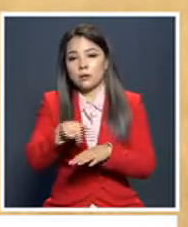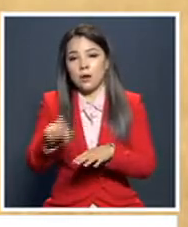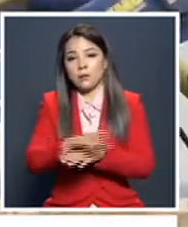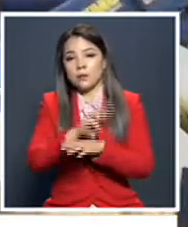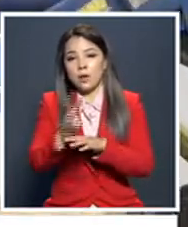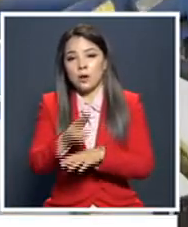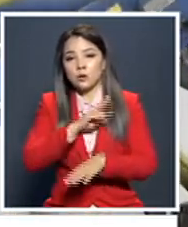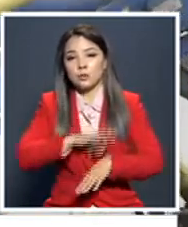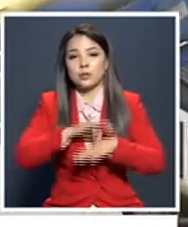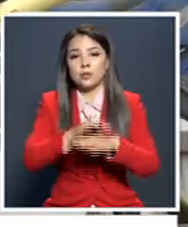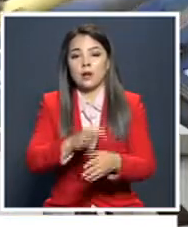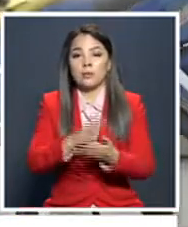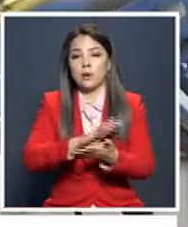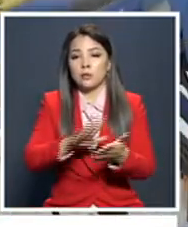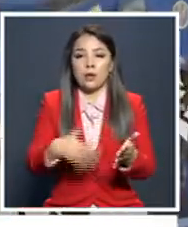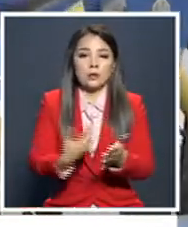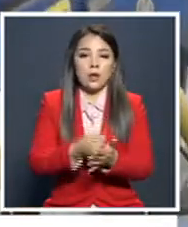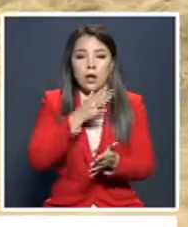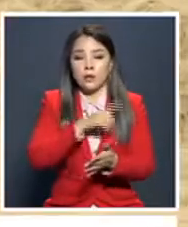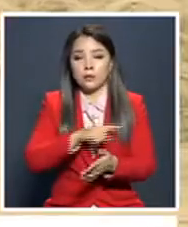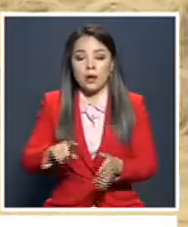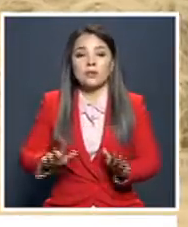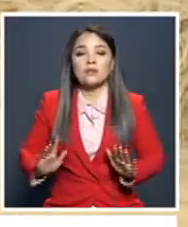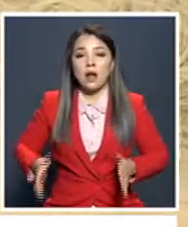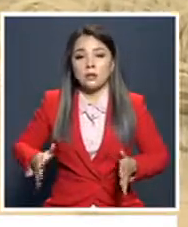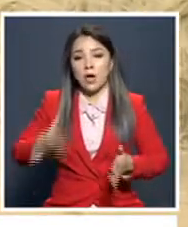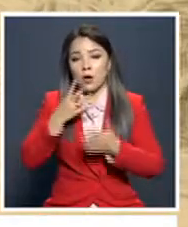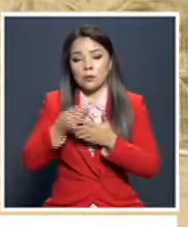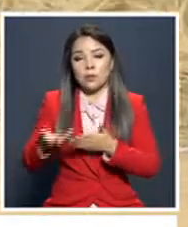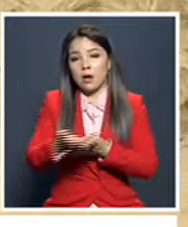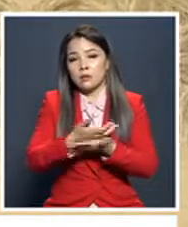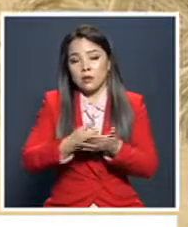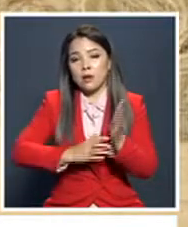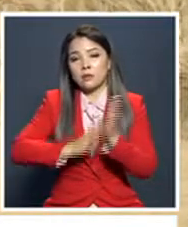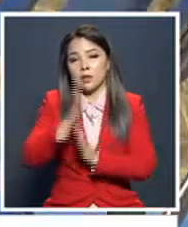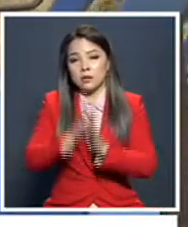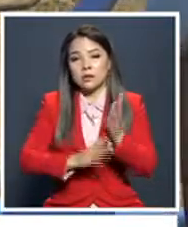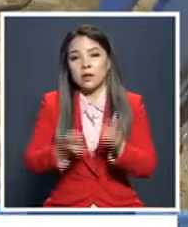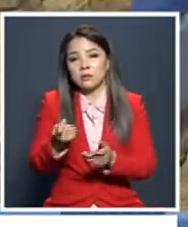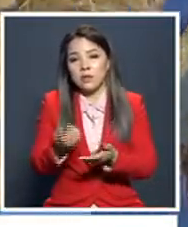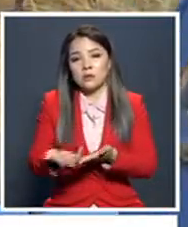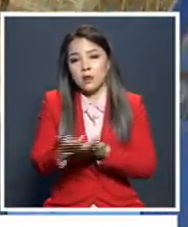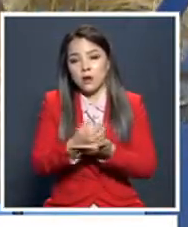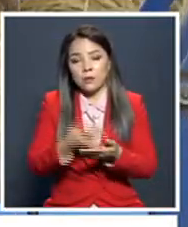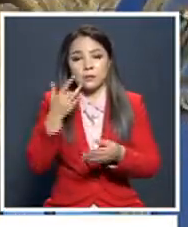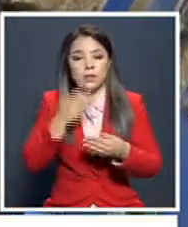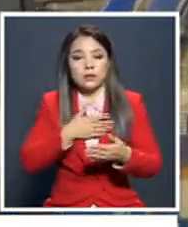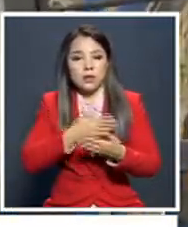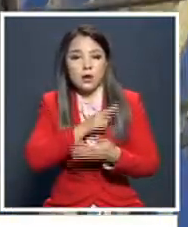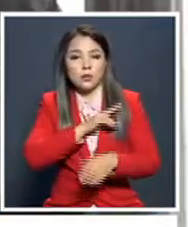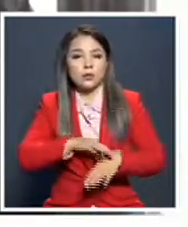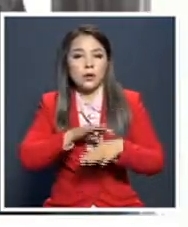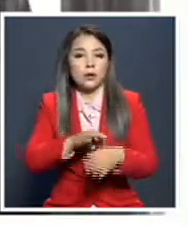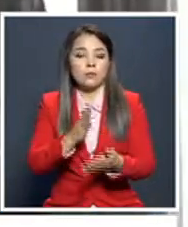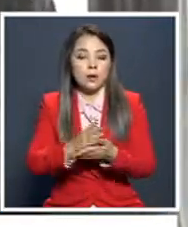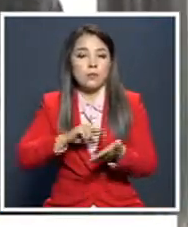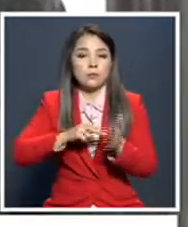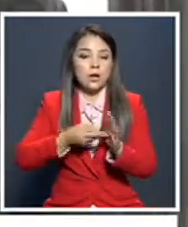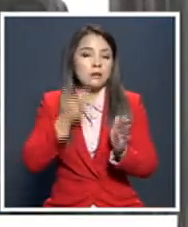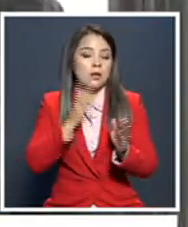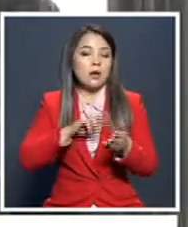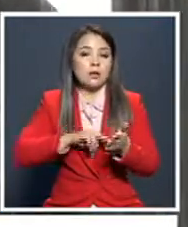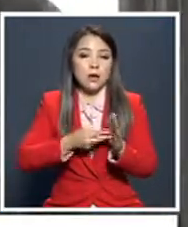отыр. Осы күнге дейін өзі трактормен шөп шауып, малға қысқа азық дайындау науқанында бел жазбай еңбек етеді екен. Бұл